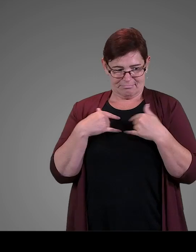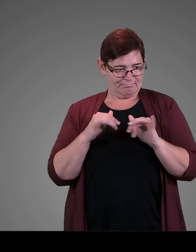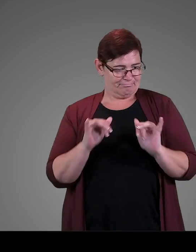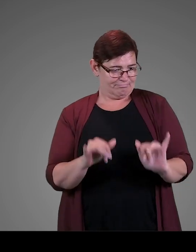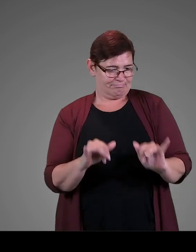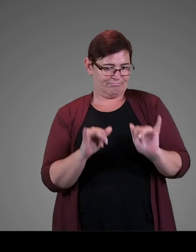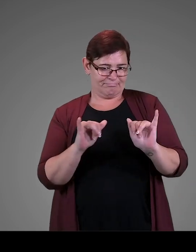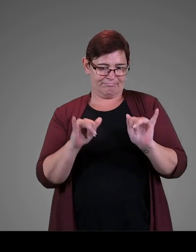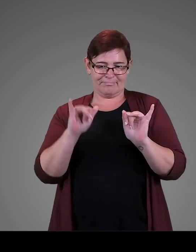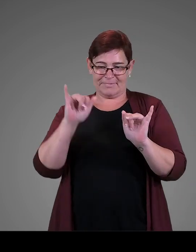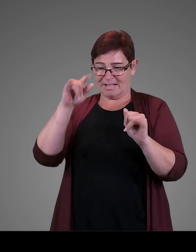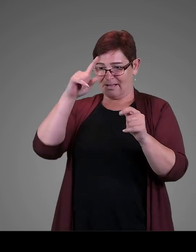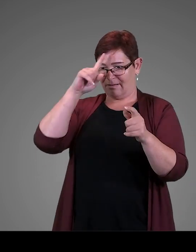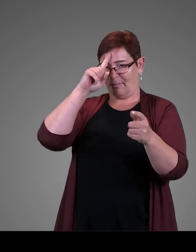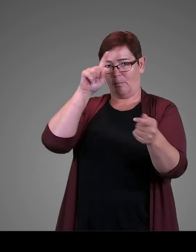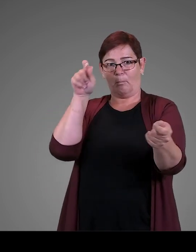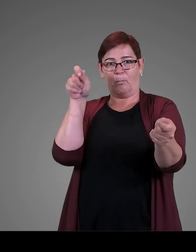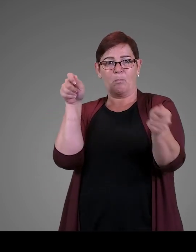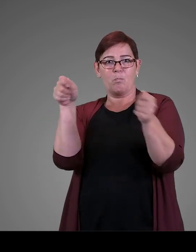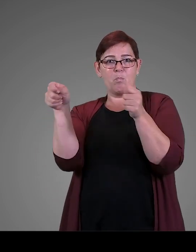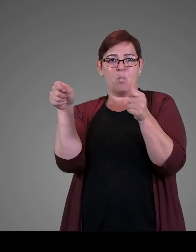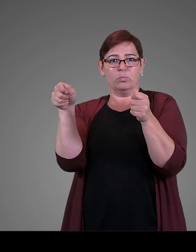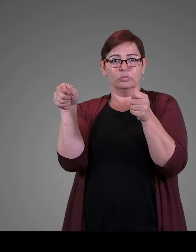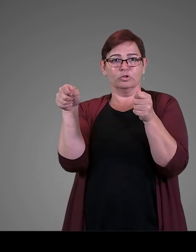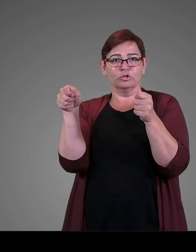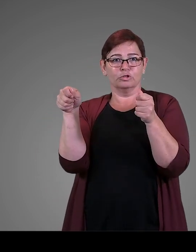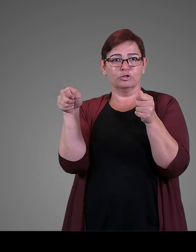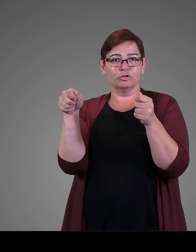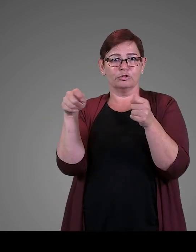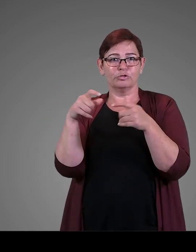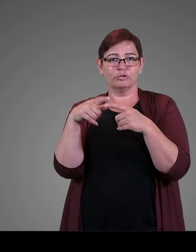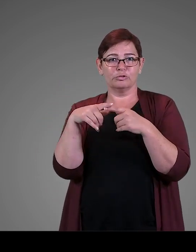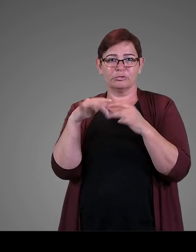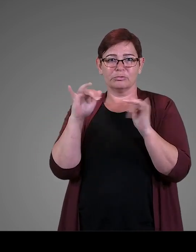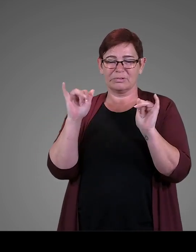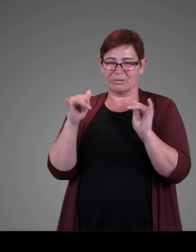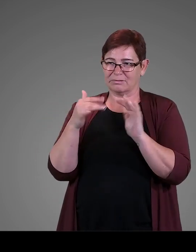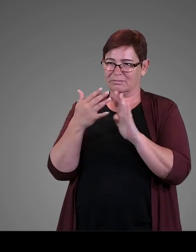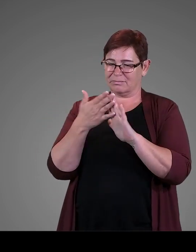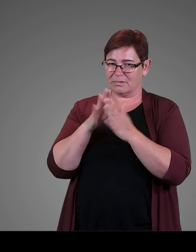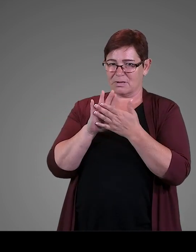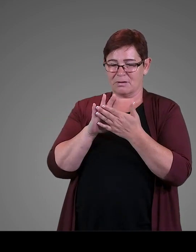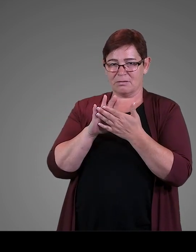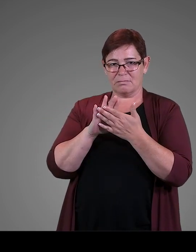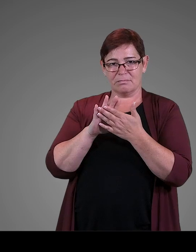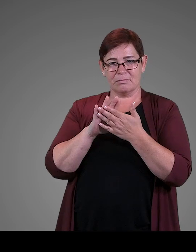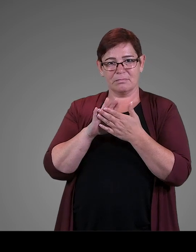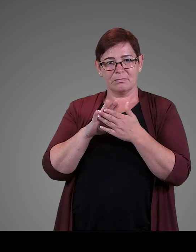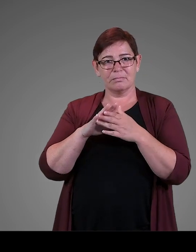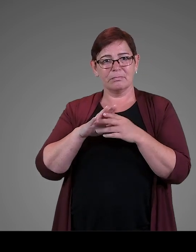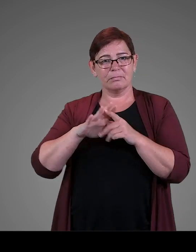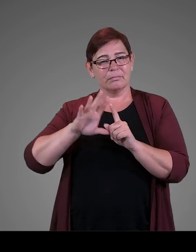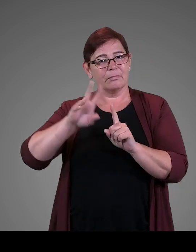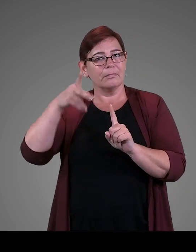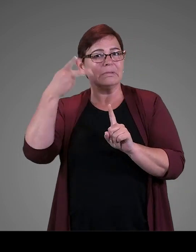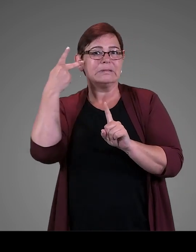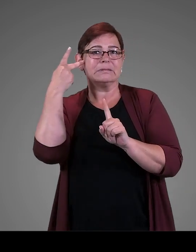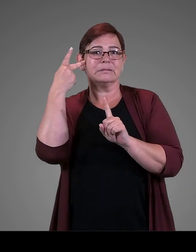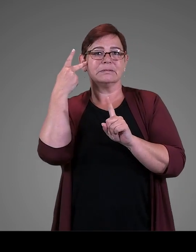Mais justement, tu sais, de voir que cette posture-là, qui est peut-être